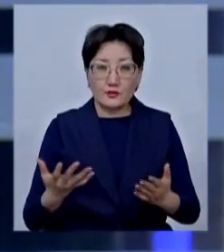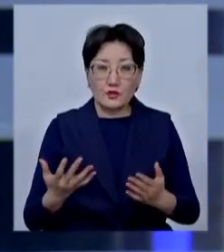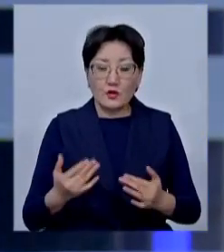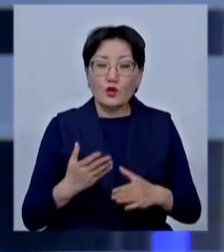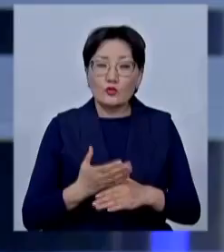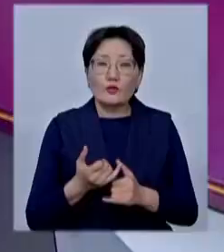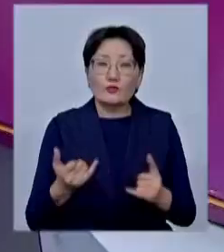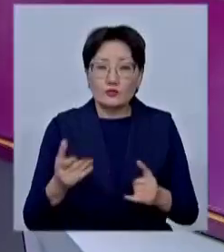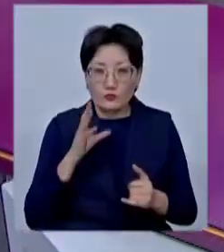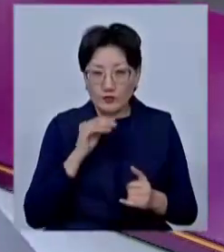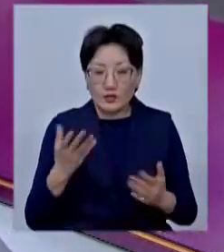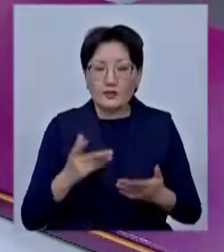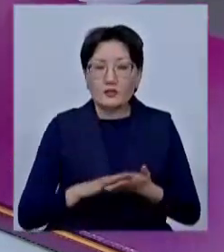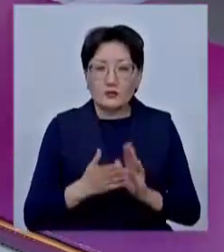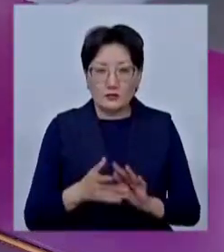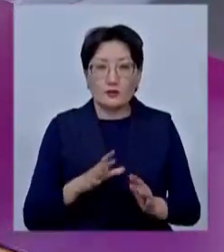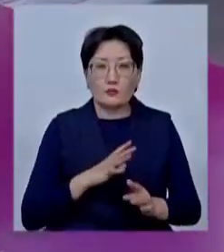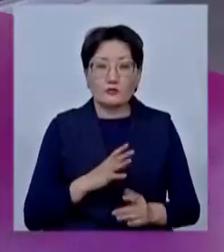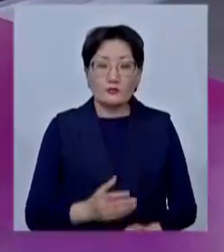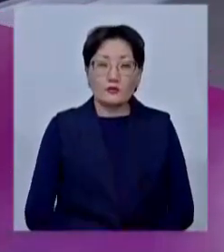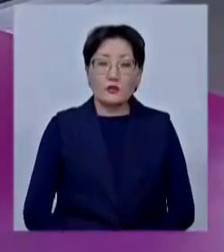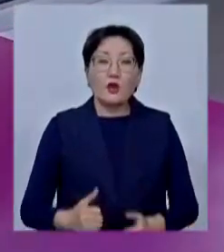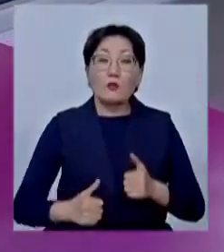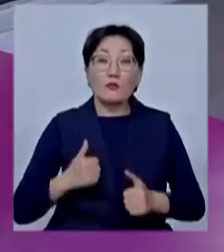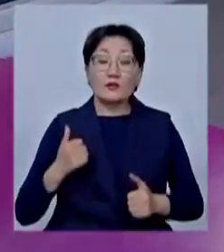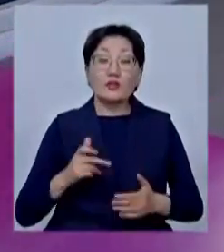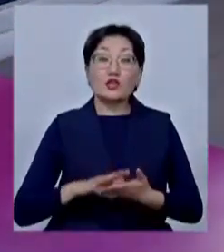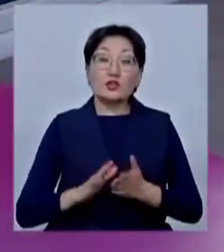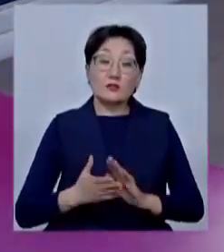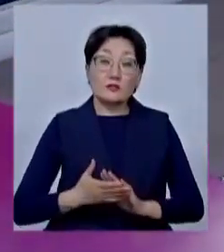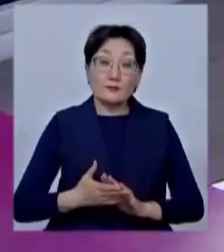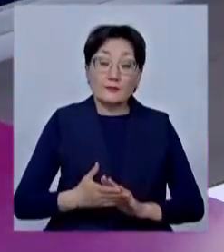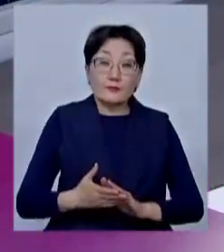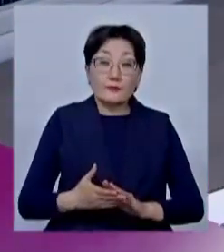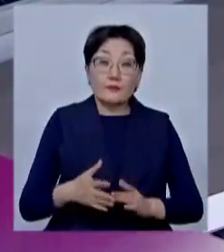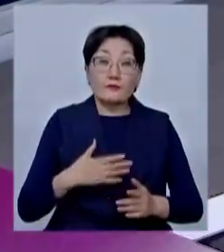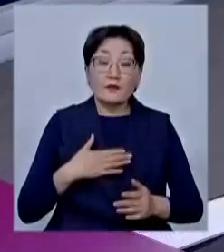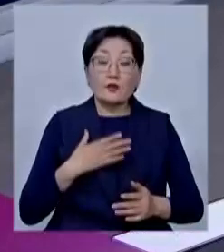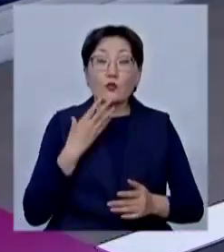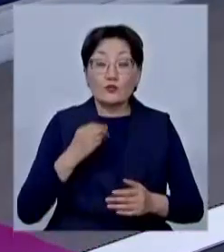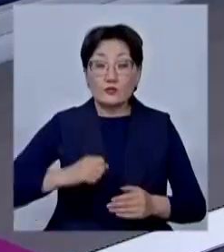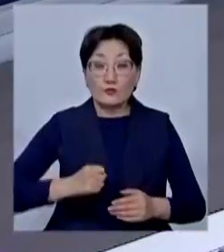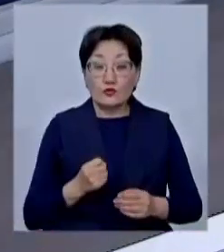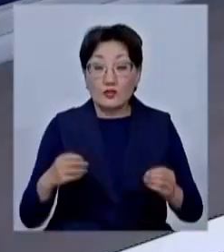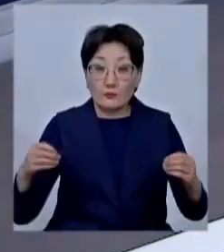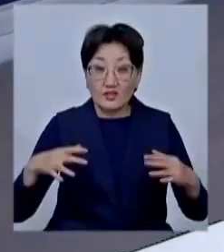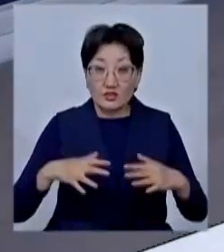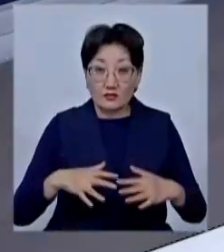көмек көрсеттіңіз, қандай бір жағдай болды? Мақтан ететін, мен өзім достарымен жиналып,